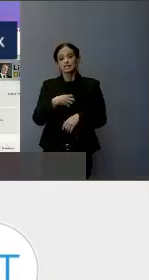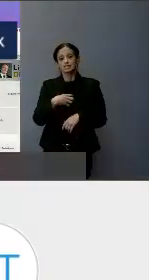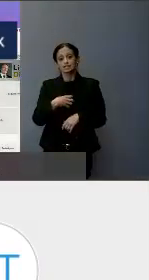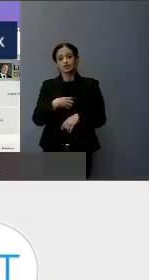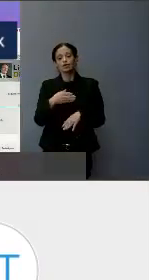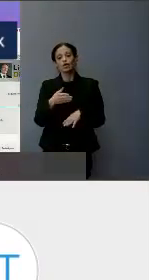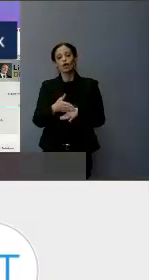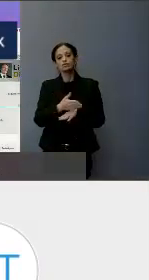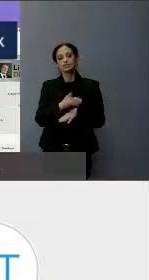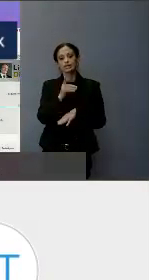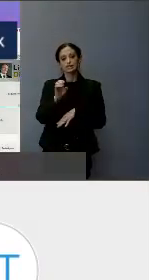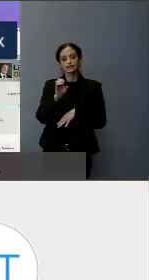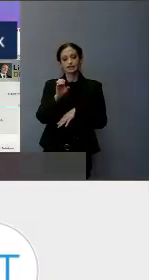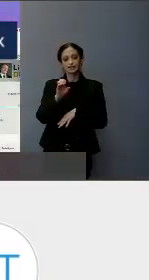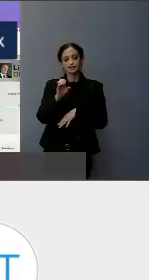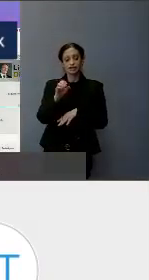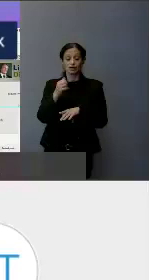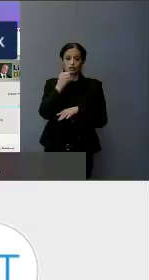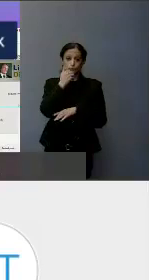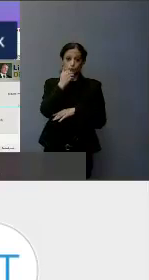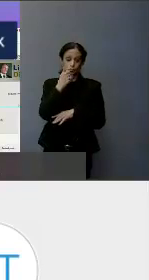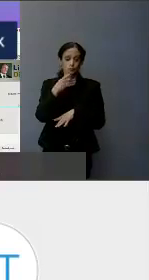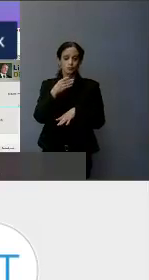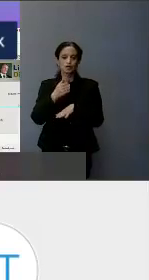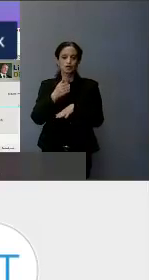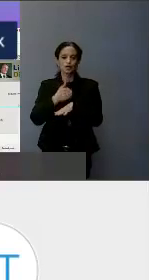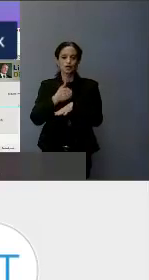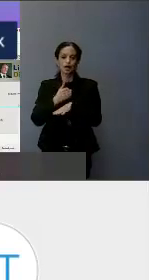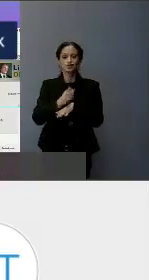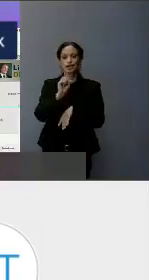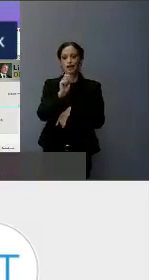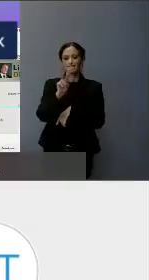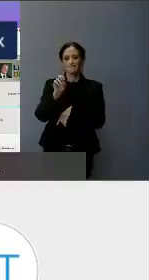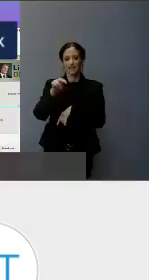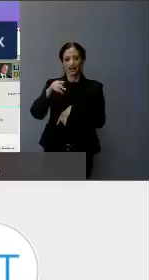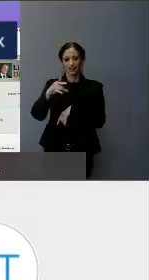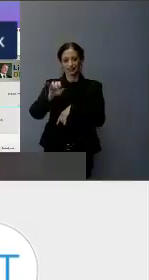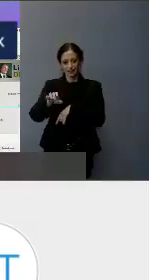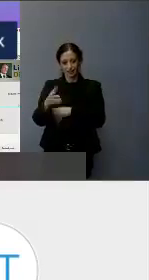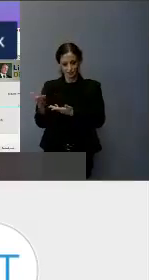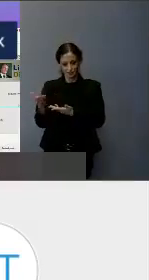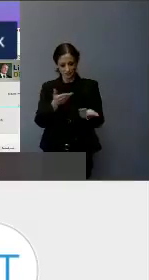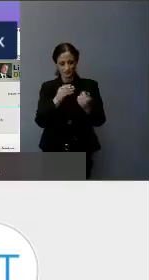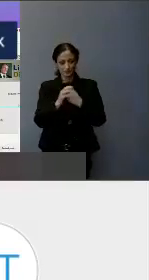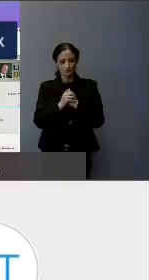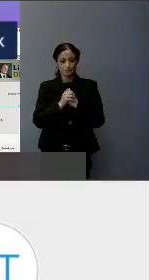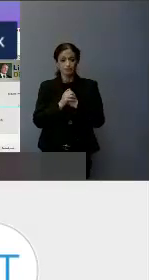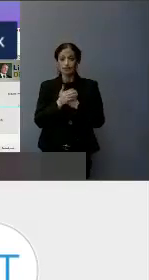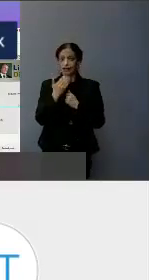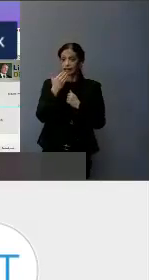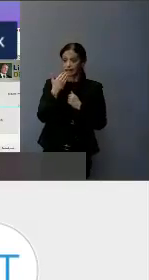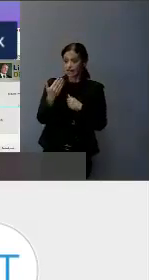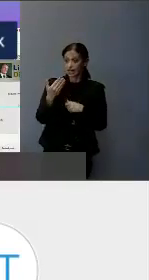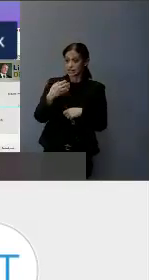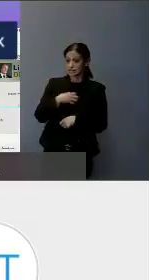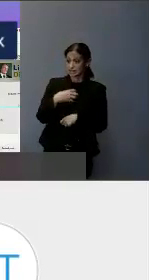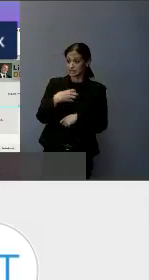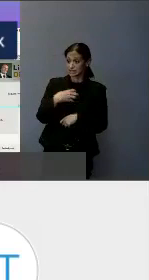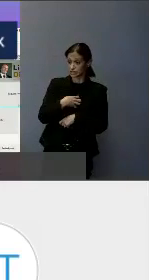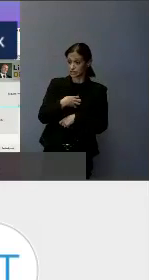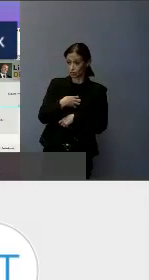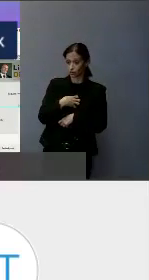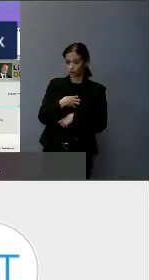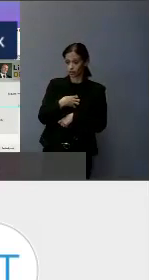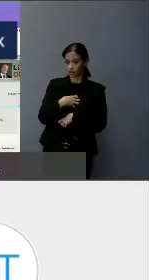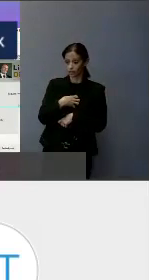con la breve replica questa gente chiedo scusa consigliera veniente brevissime riteneva ringrazio l'assessore anche per i